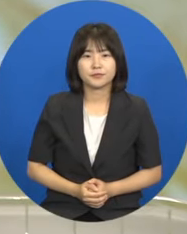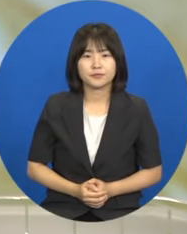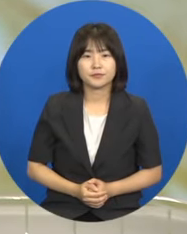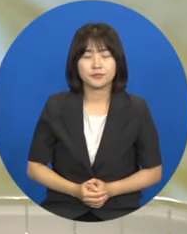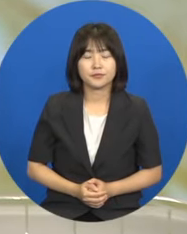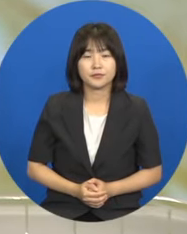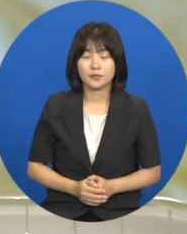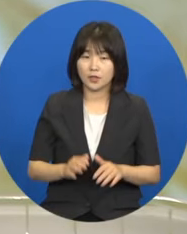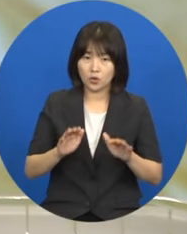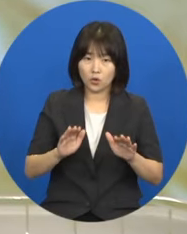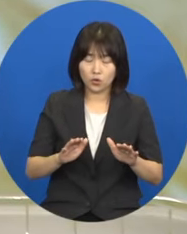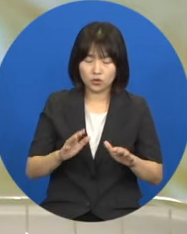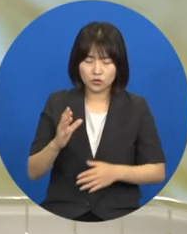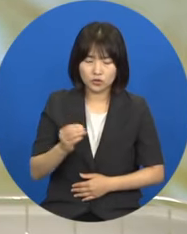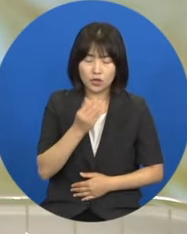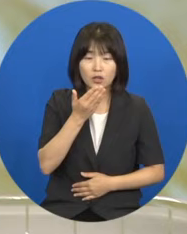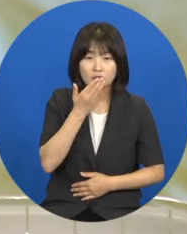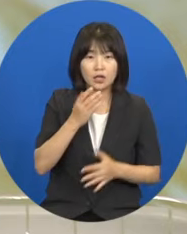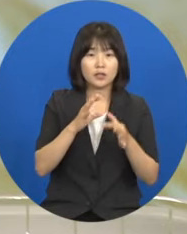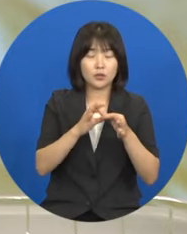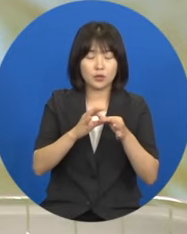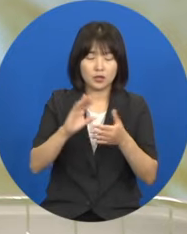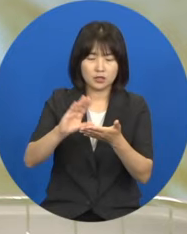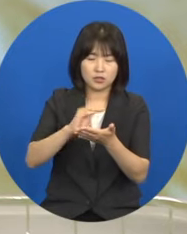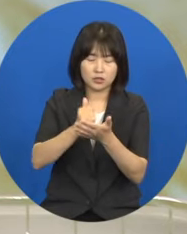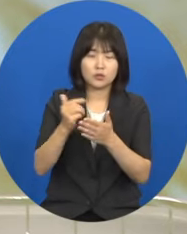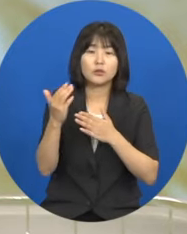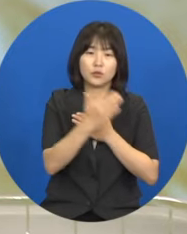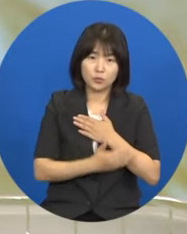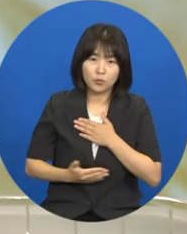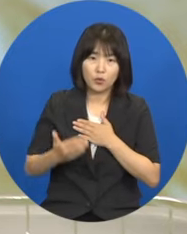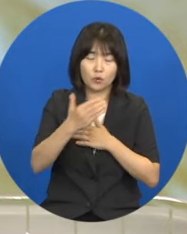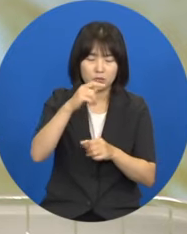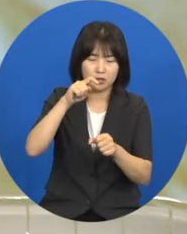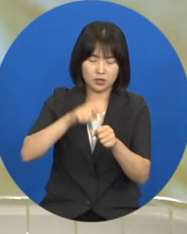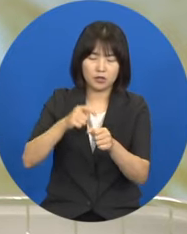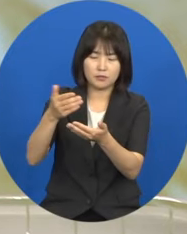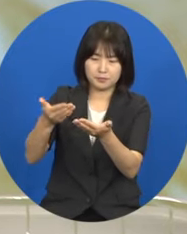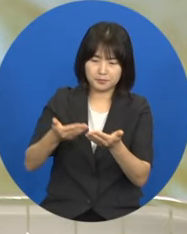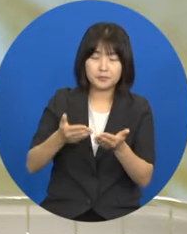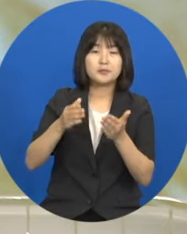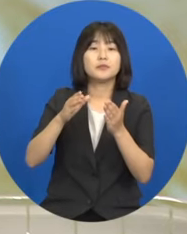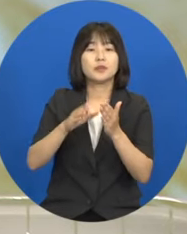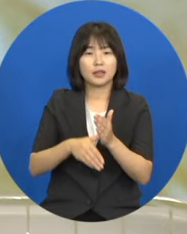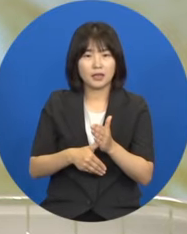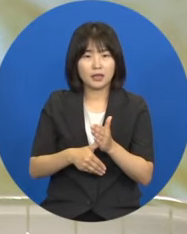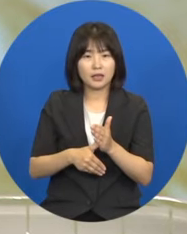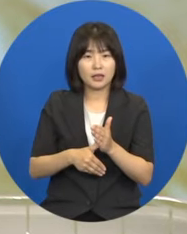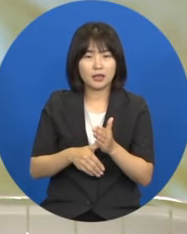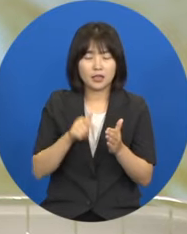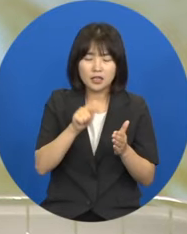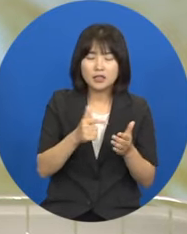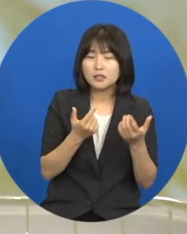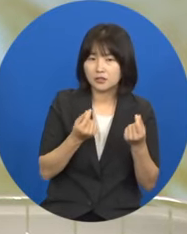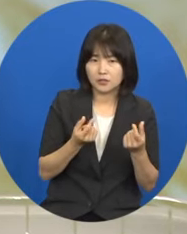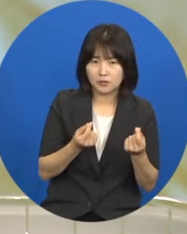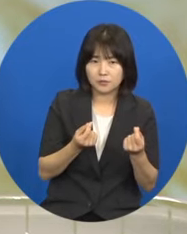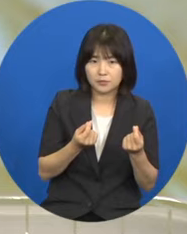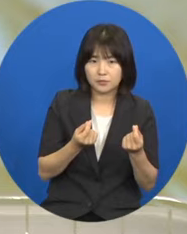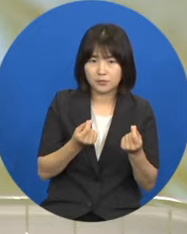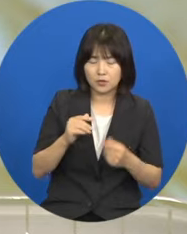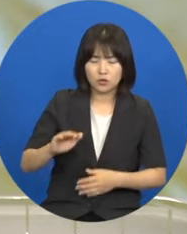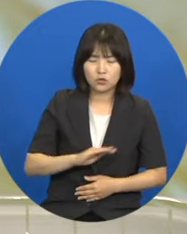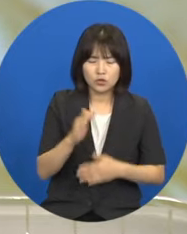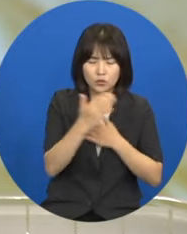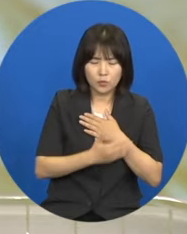여러분, 우리가 오늘 성찬을 통해 그리스도의 몸인 떡을 받을 때 이와 같이 우리의